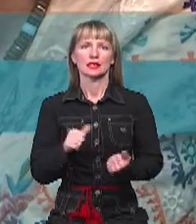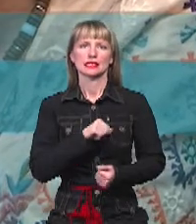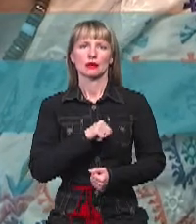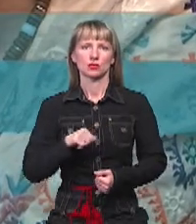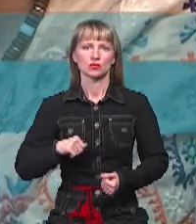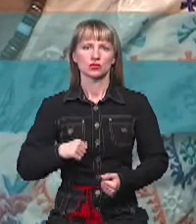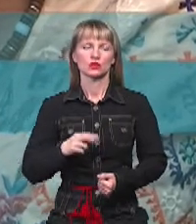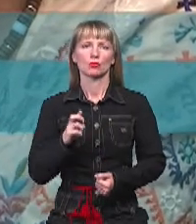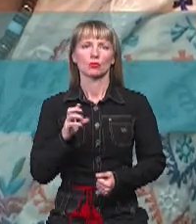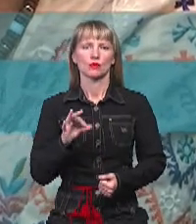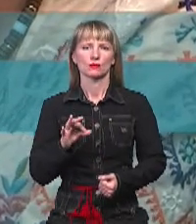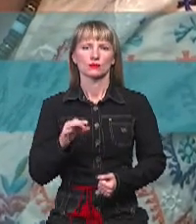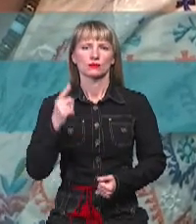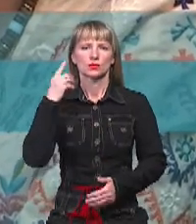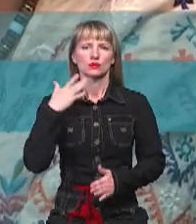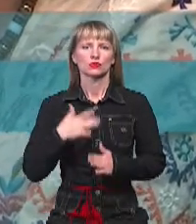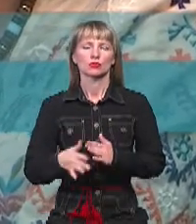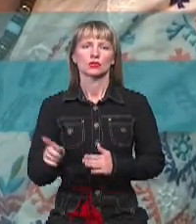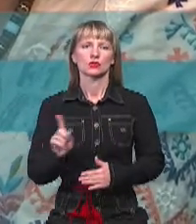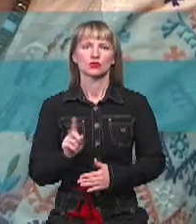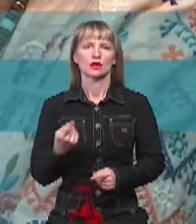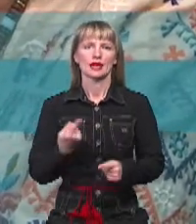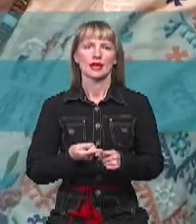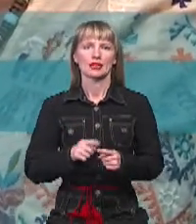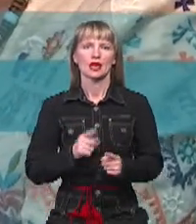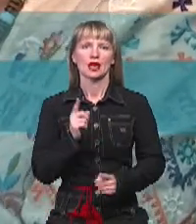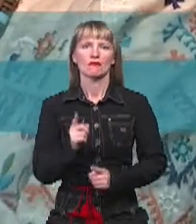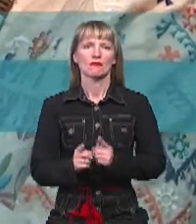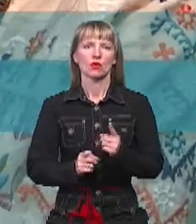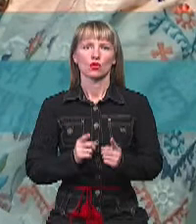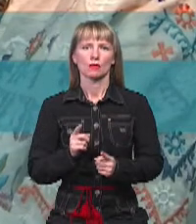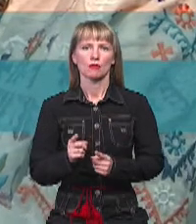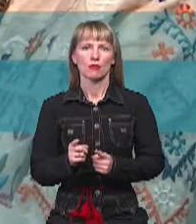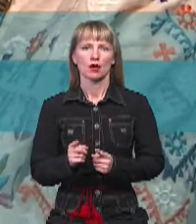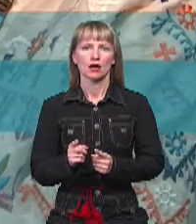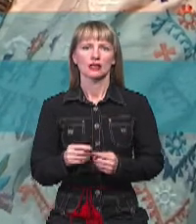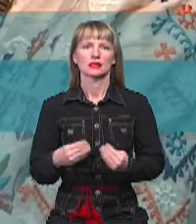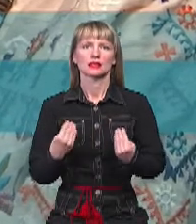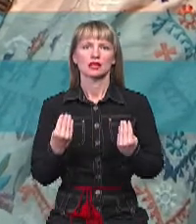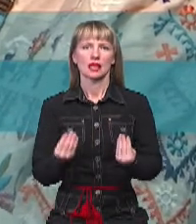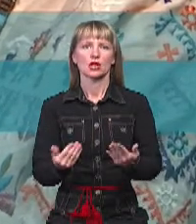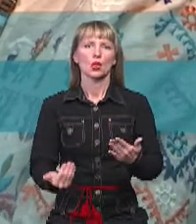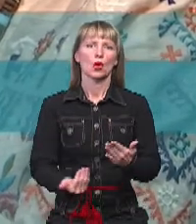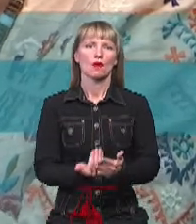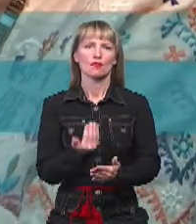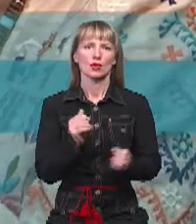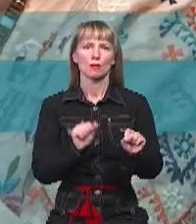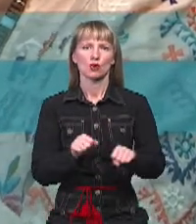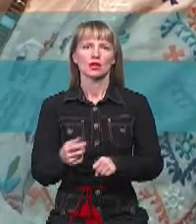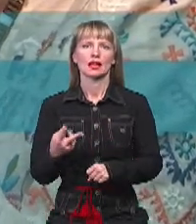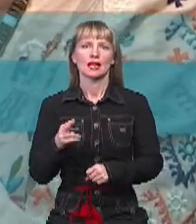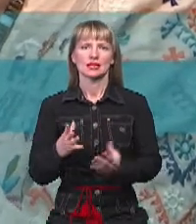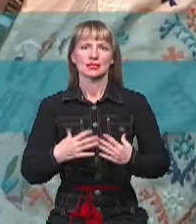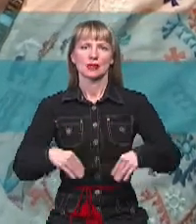І отак от самостійно. Бо зрозуміла, що ця реформа дає нові можливості для